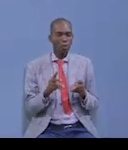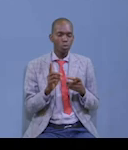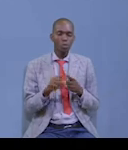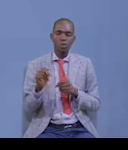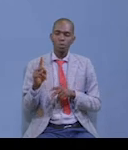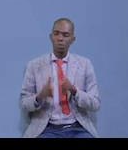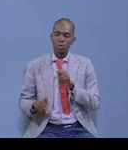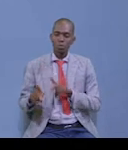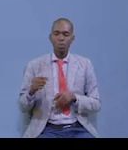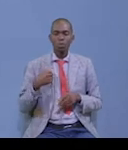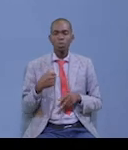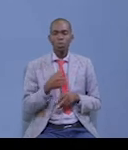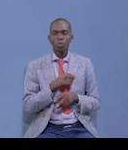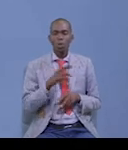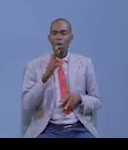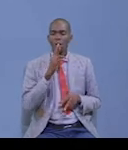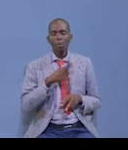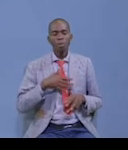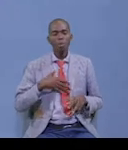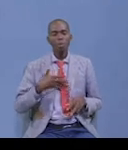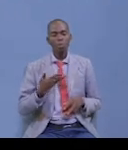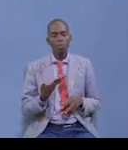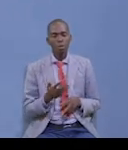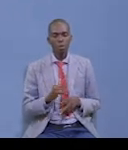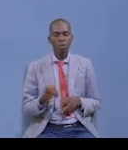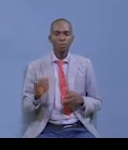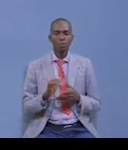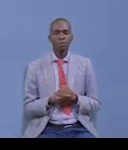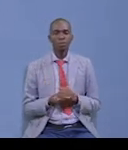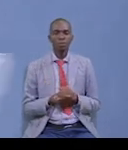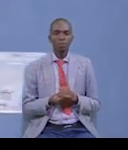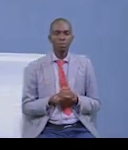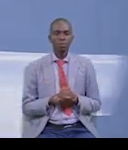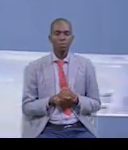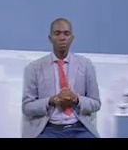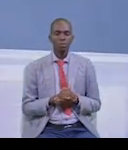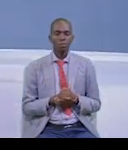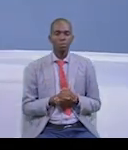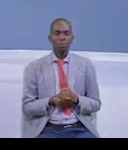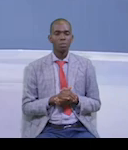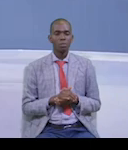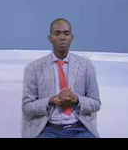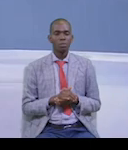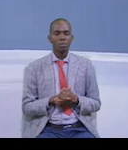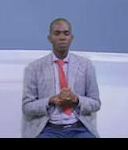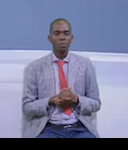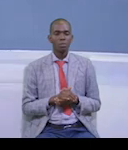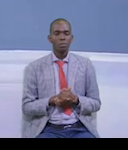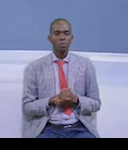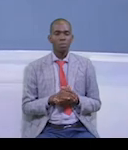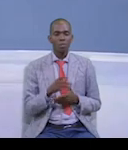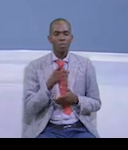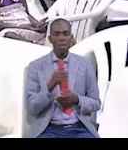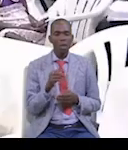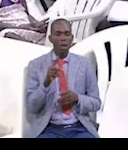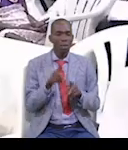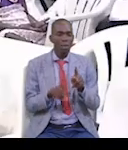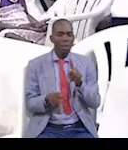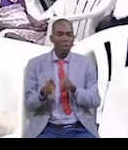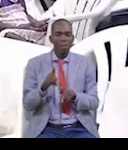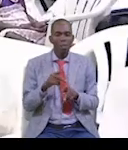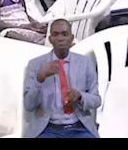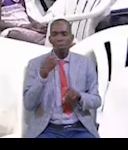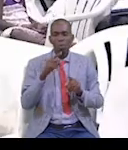are willing. శ్రేష్టమైన దాన్ని చేయడానికి శ్రేష్టమైన విధానంలో ఇచ్చేయించిన వారికి జరిగించాలి. The people who go where